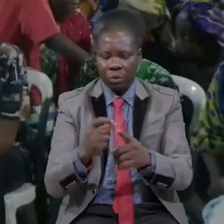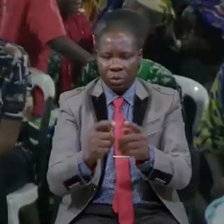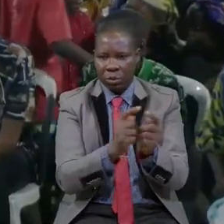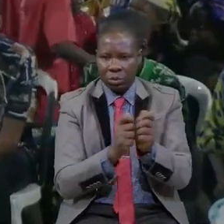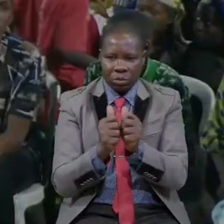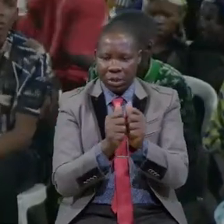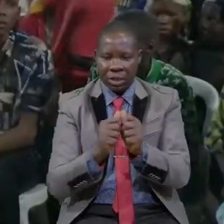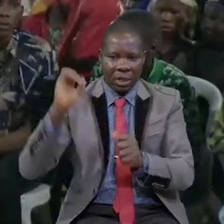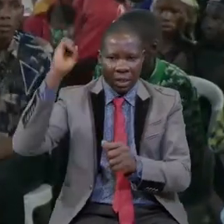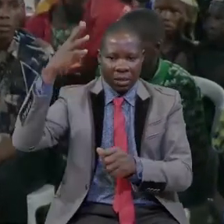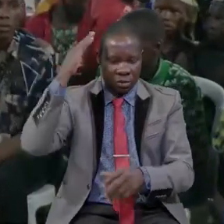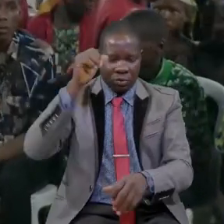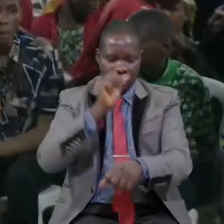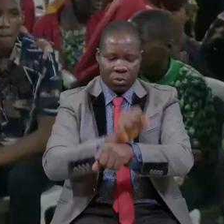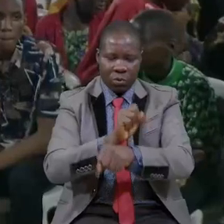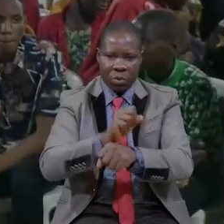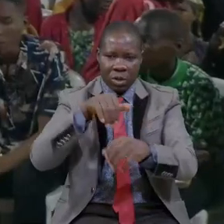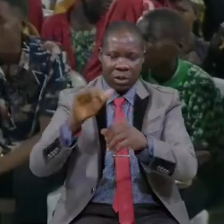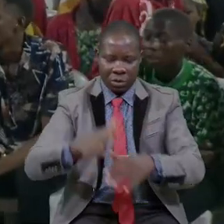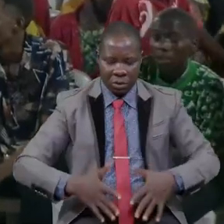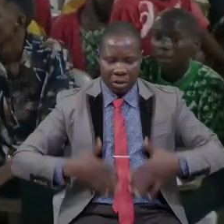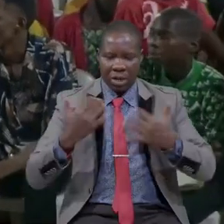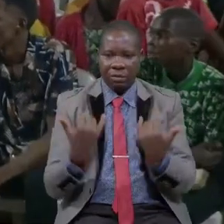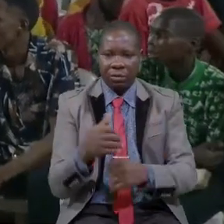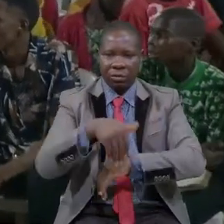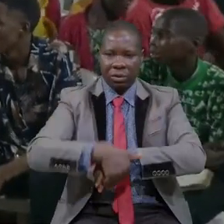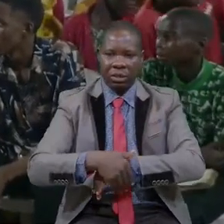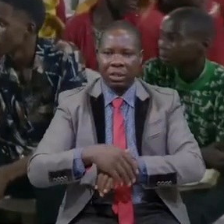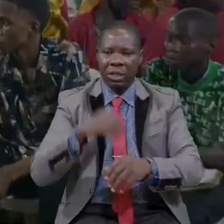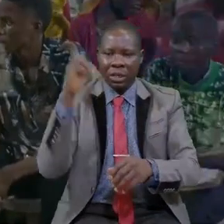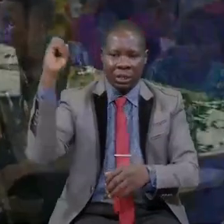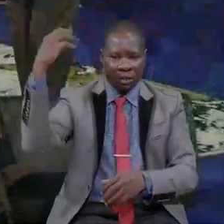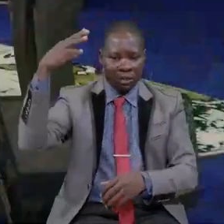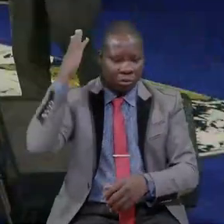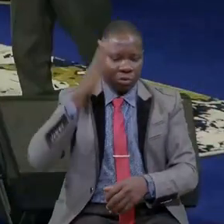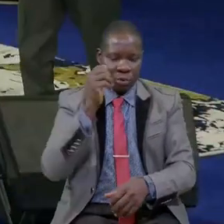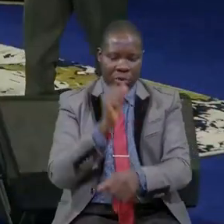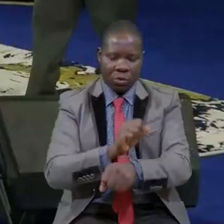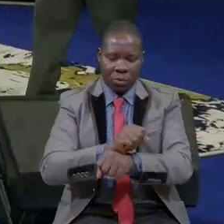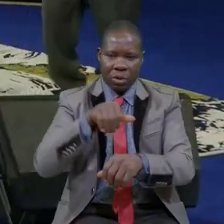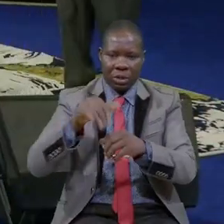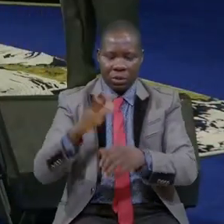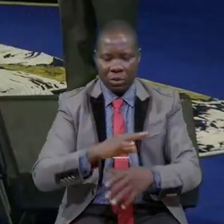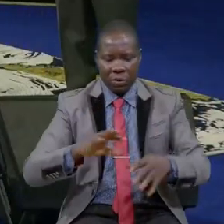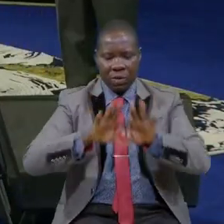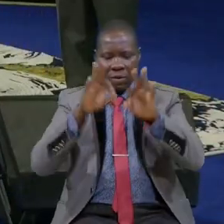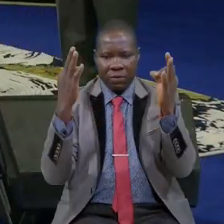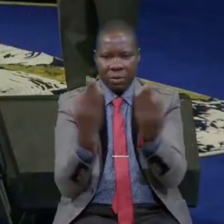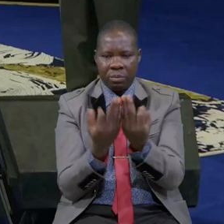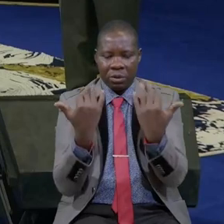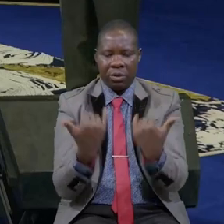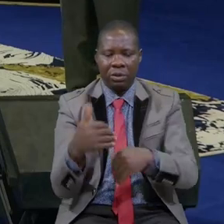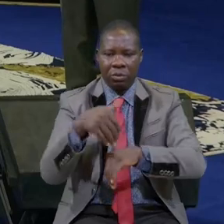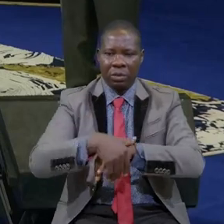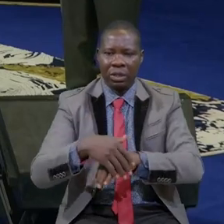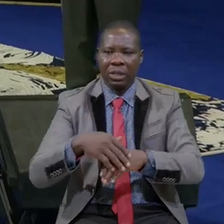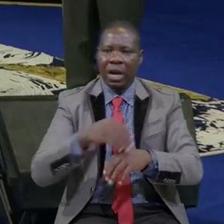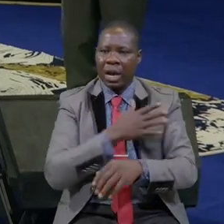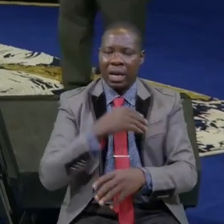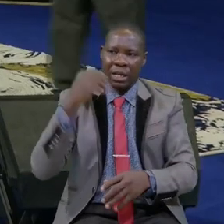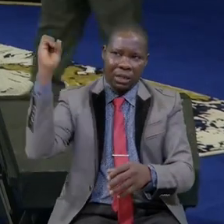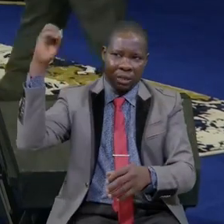La grâce va opérer dans ta famille ce soir. Et la grâce va ôter toute